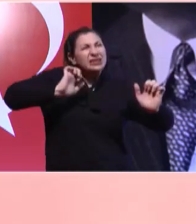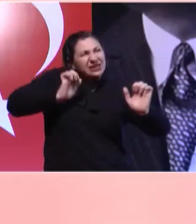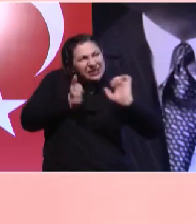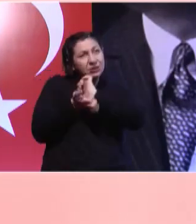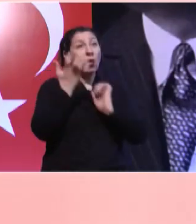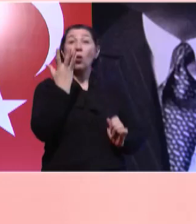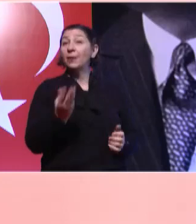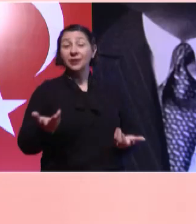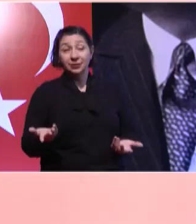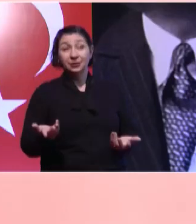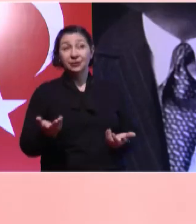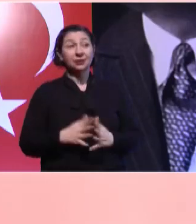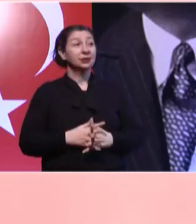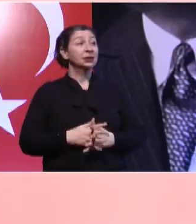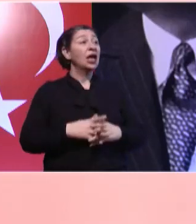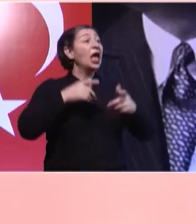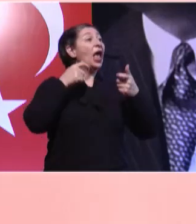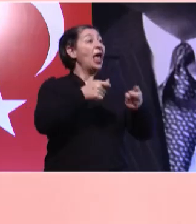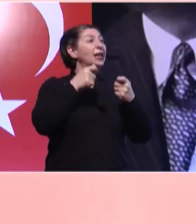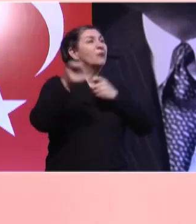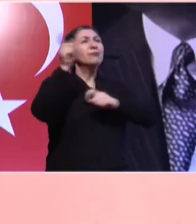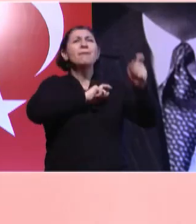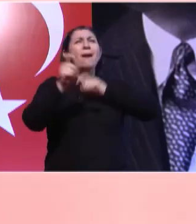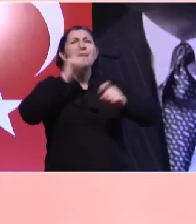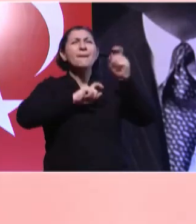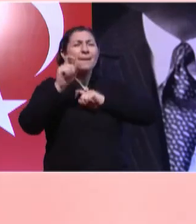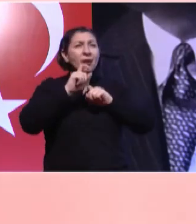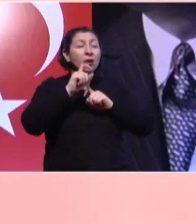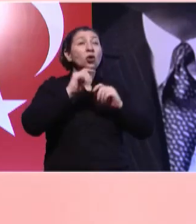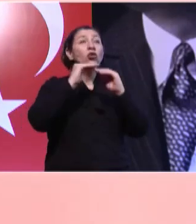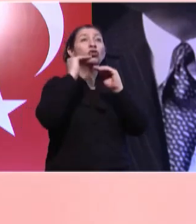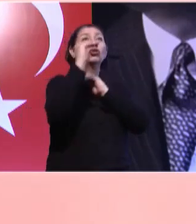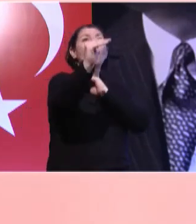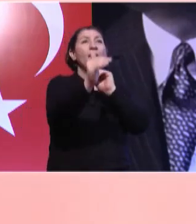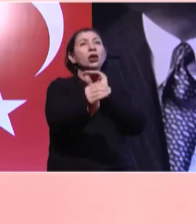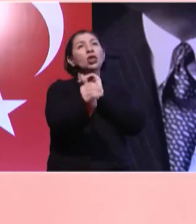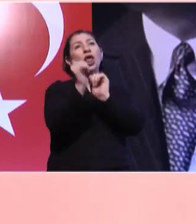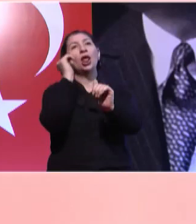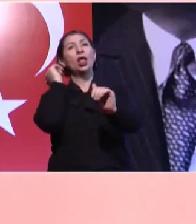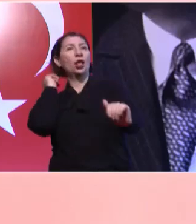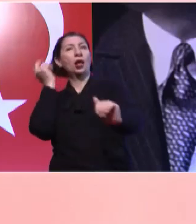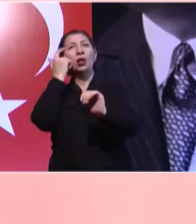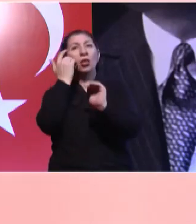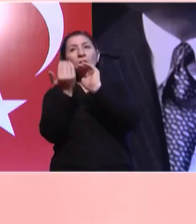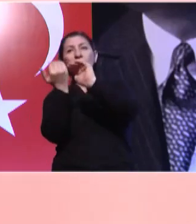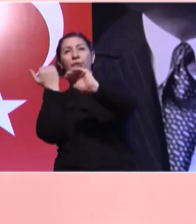yol açabilir. Eğitimde yaptığınız bir yanlışlık toplumu geriye götürebilir.